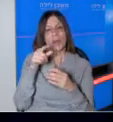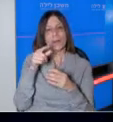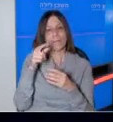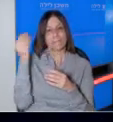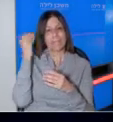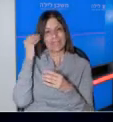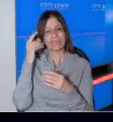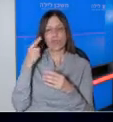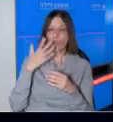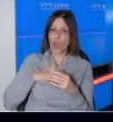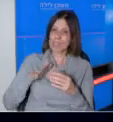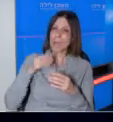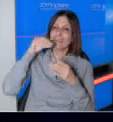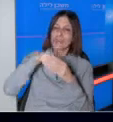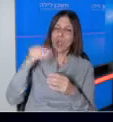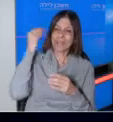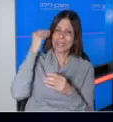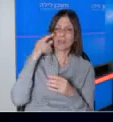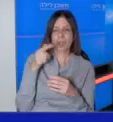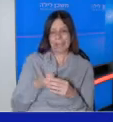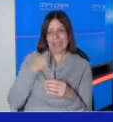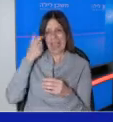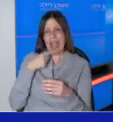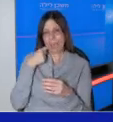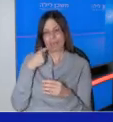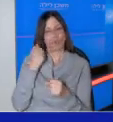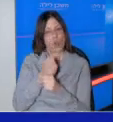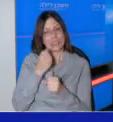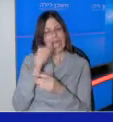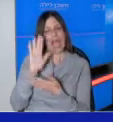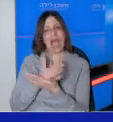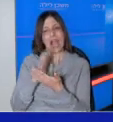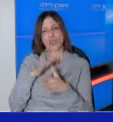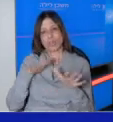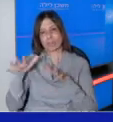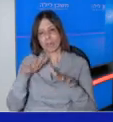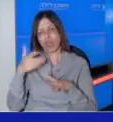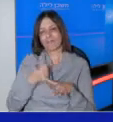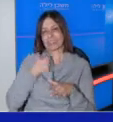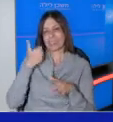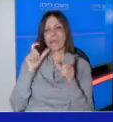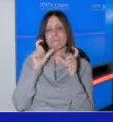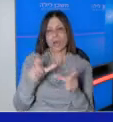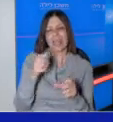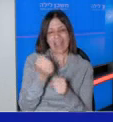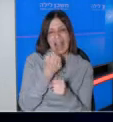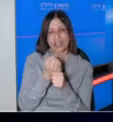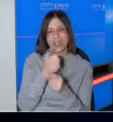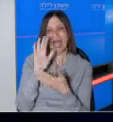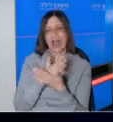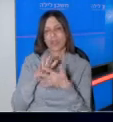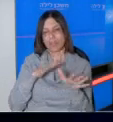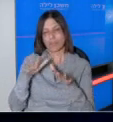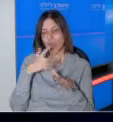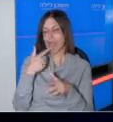בתוך ניידות בתי הספר. הוא טען לדידו המנכ״ל שהוא מקיים החלטות ממשלה, והשרה מונעת ממנו לקיים החלטות ממשלה. נכון, צריך להגיד